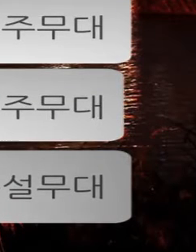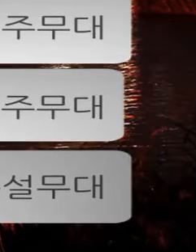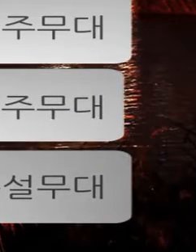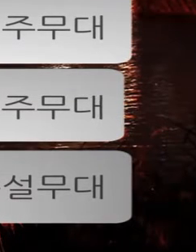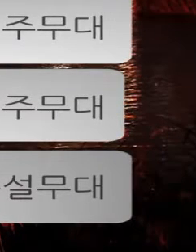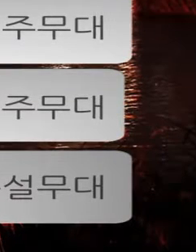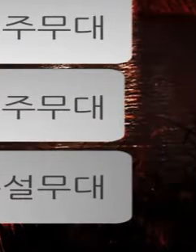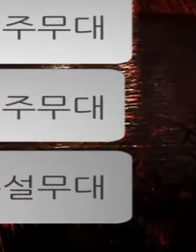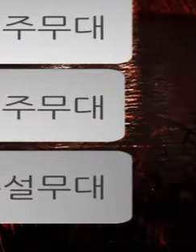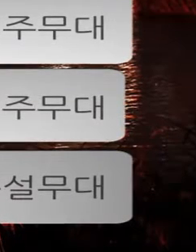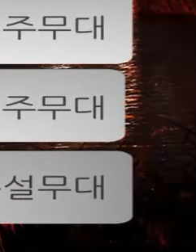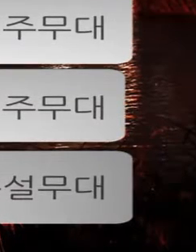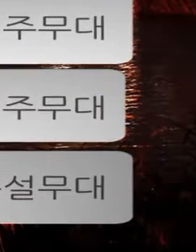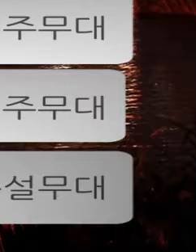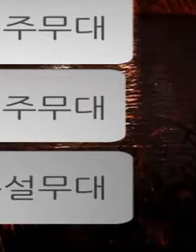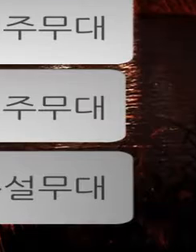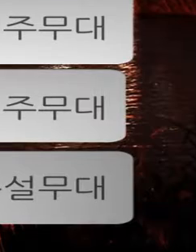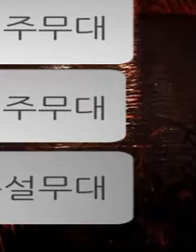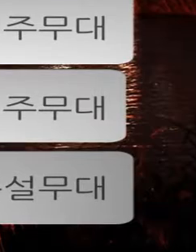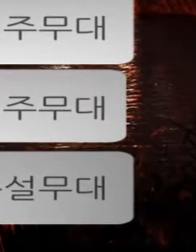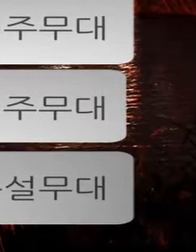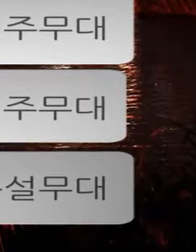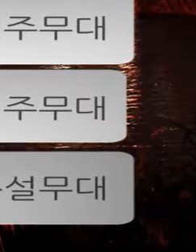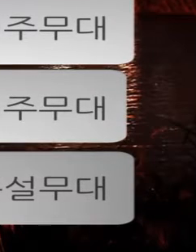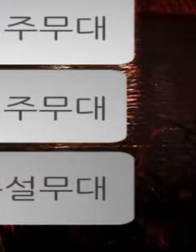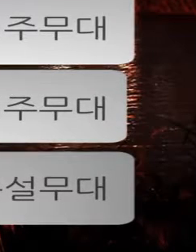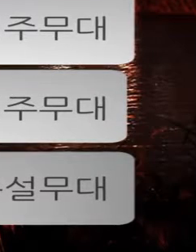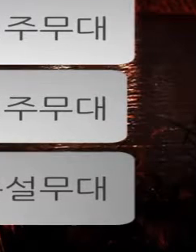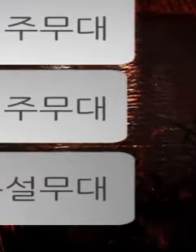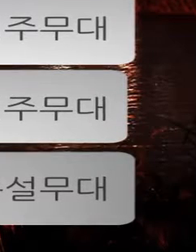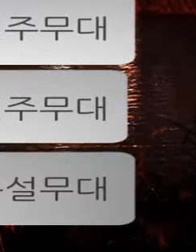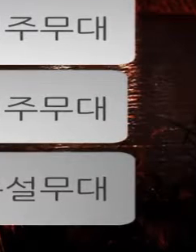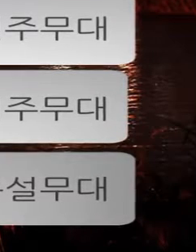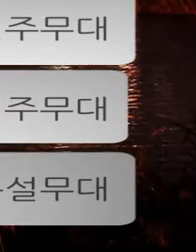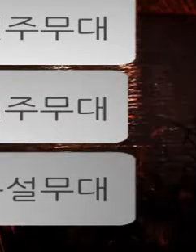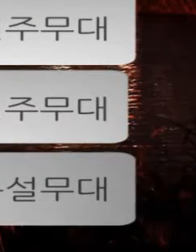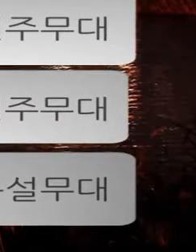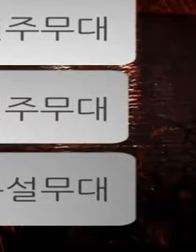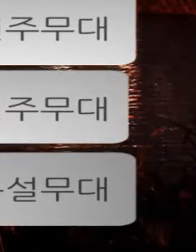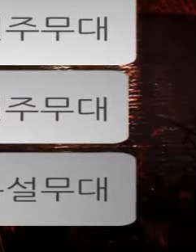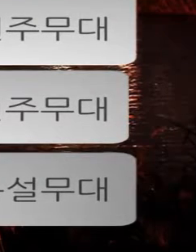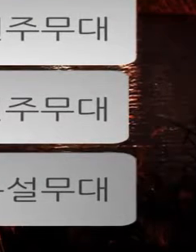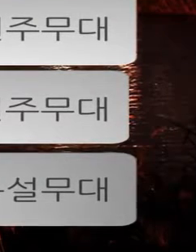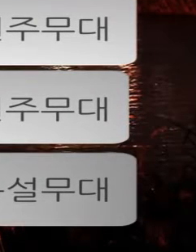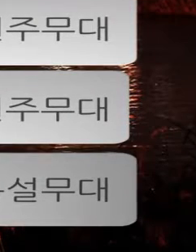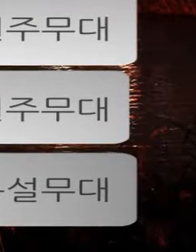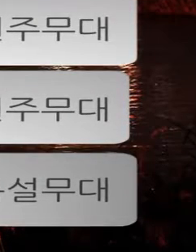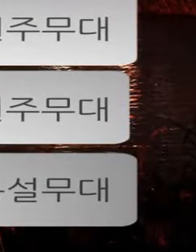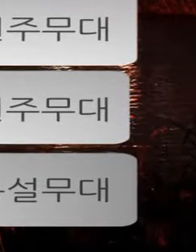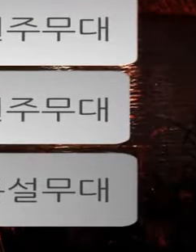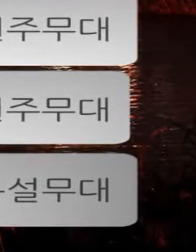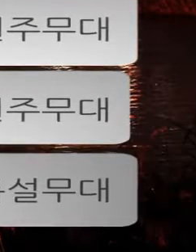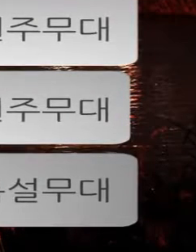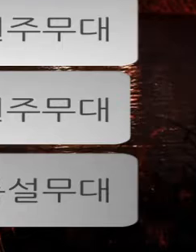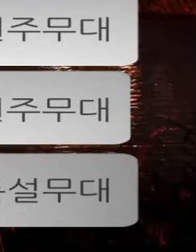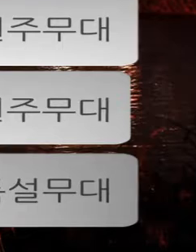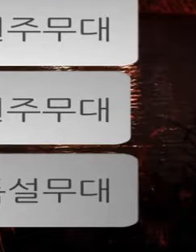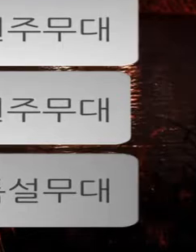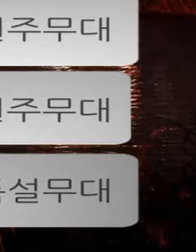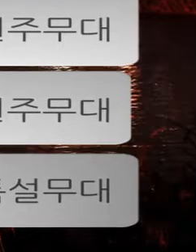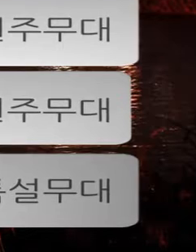4시 공주문예회관에서는 어린이 창극 대왕무량 공연이 진행되고, 같은 시각 금강신강공원 주